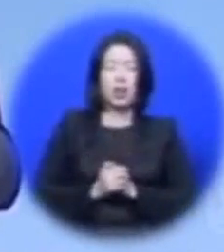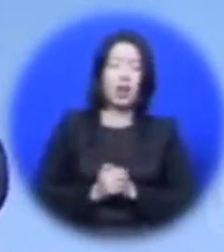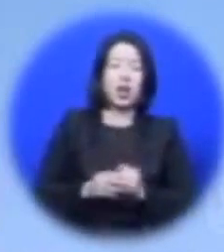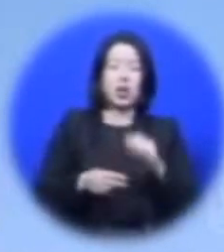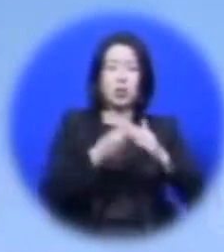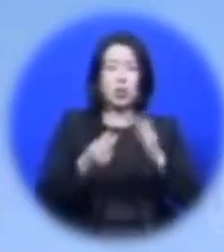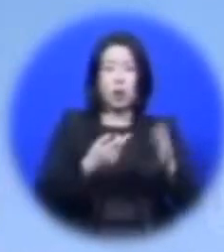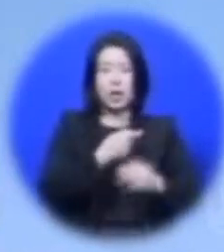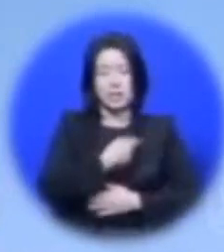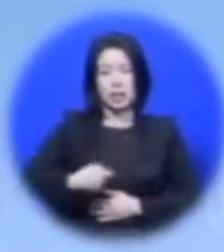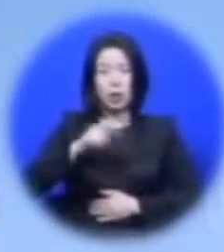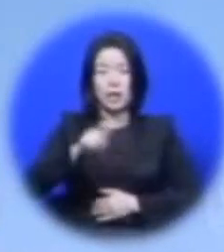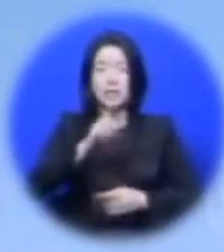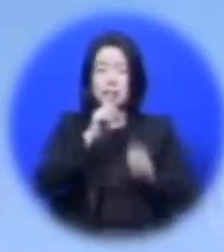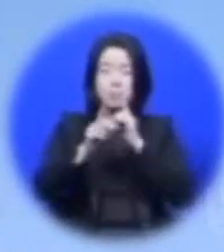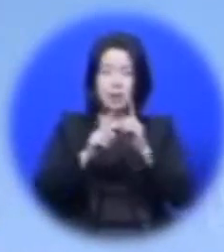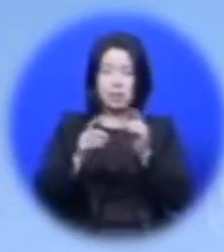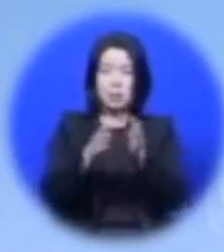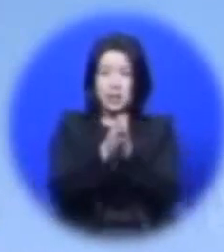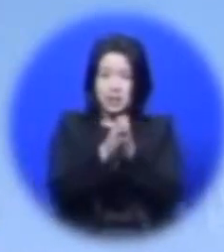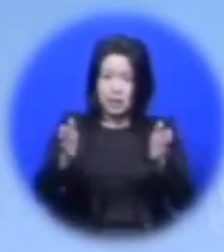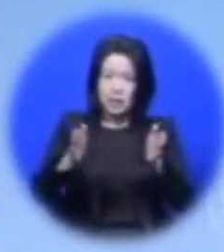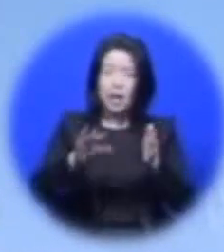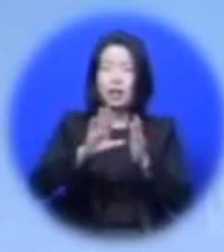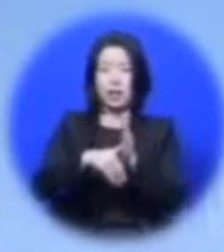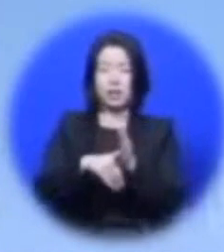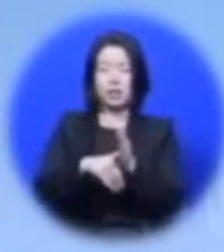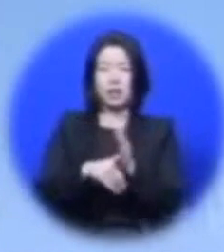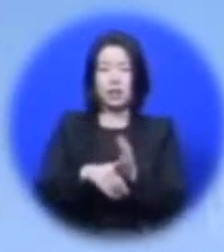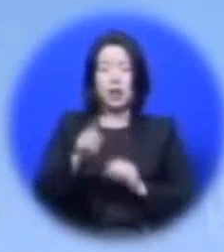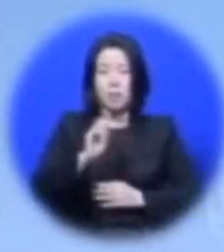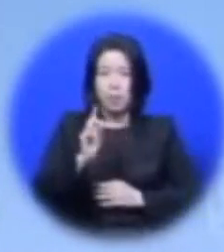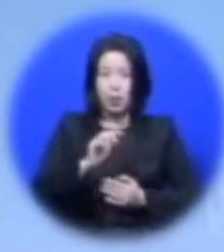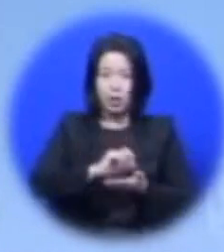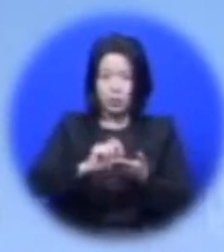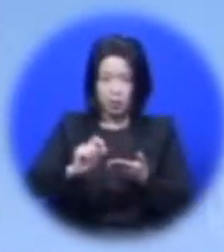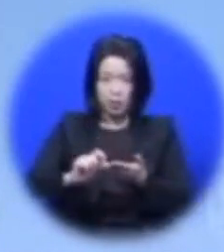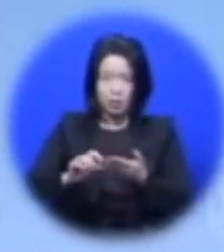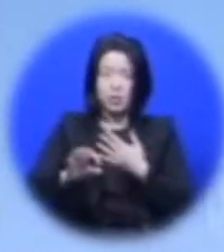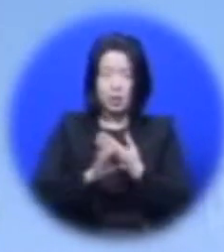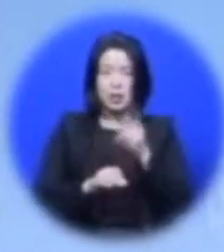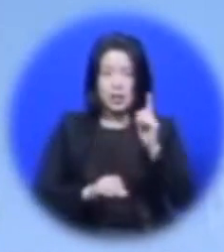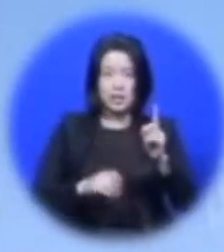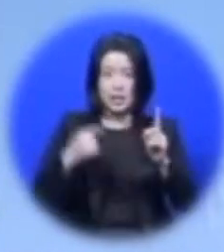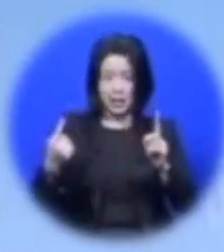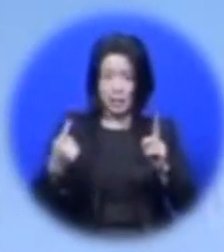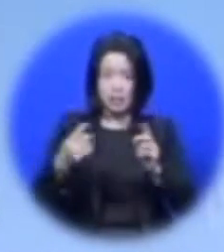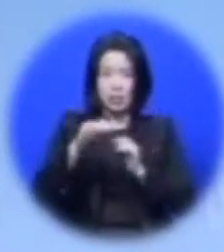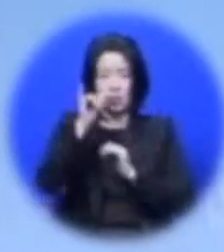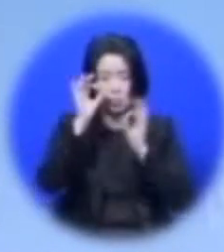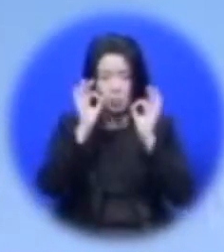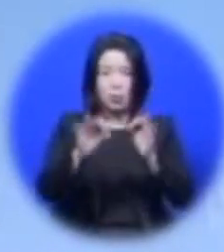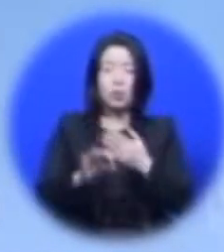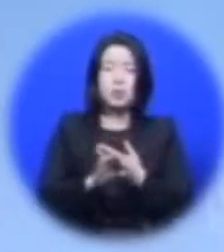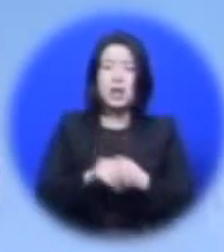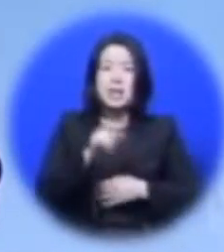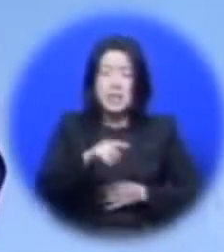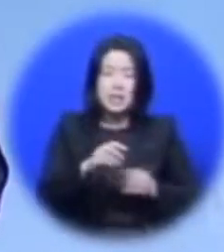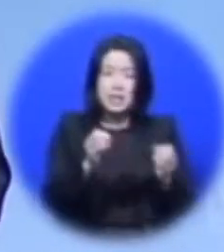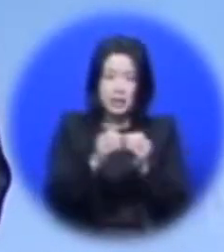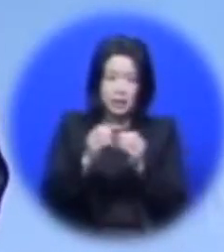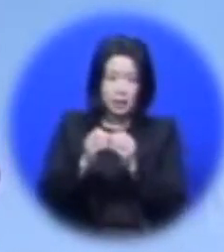요한사도가 이 말씀을 시작하면서 이렇게 쓰셨어요. 1장 1절에 이